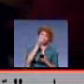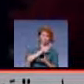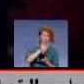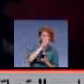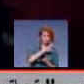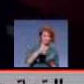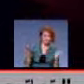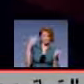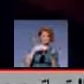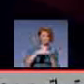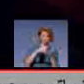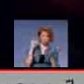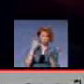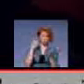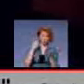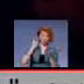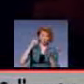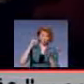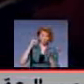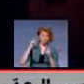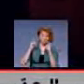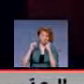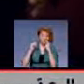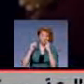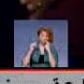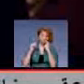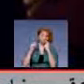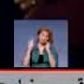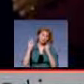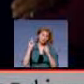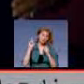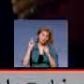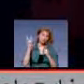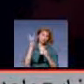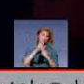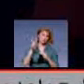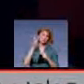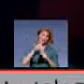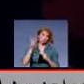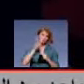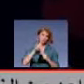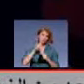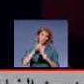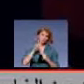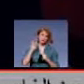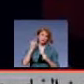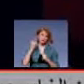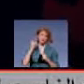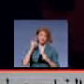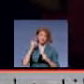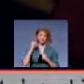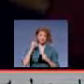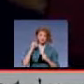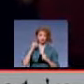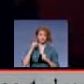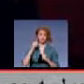كده عربي عربي تعرف شو العربي؟ يعني تابع شو العربي؟ لا مش متابعها قوي بس انا فاكر